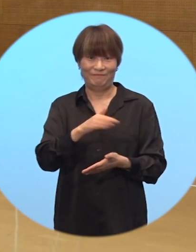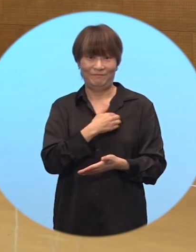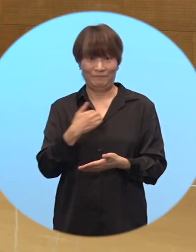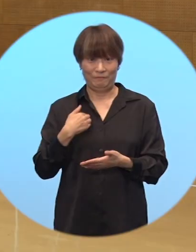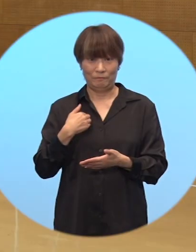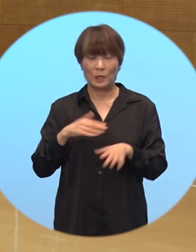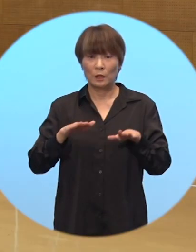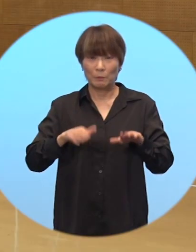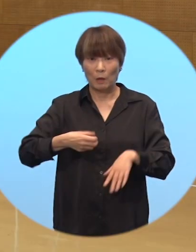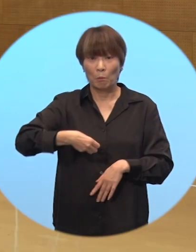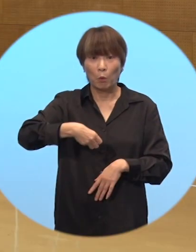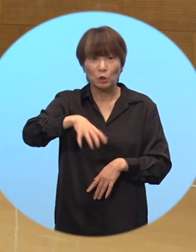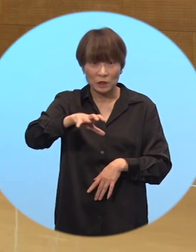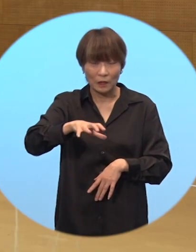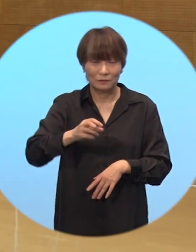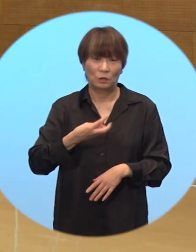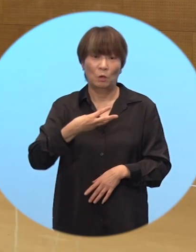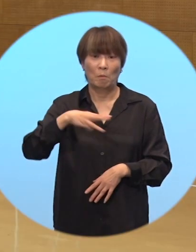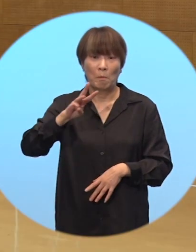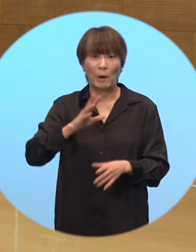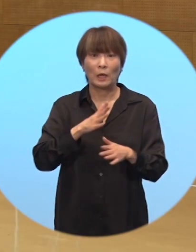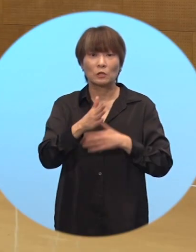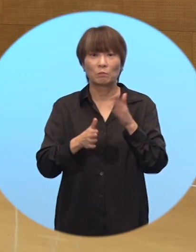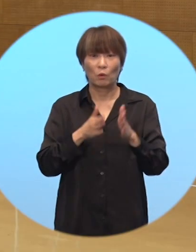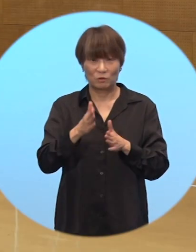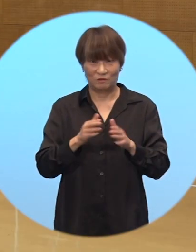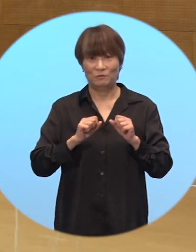ッチャというパラスポーツの方もやっております。